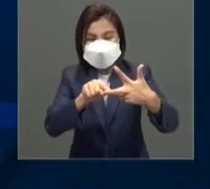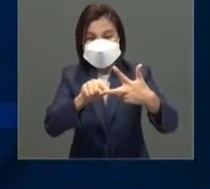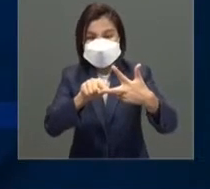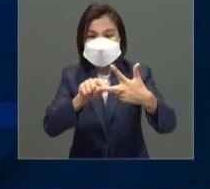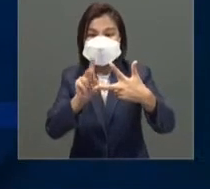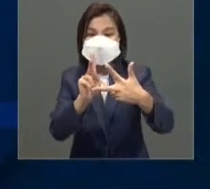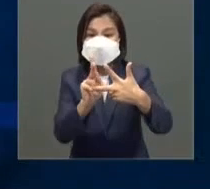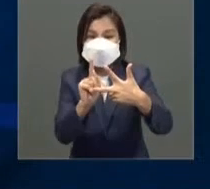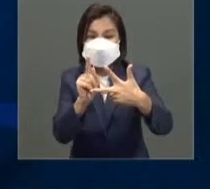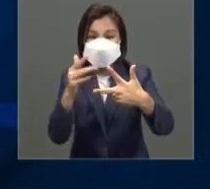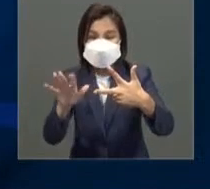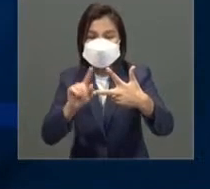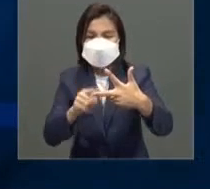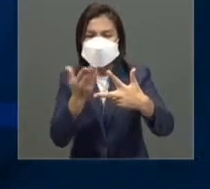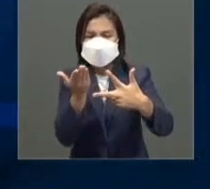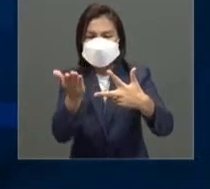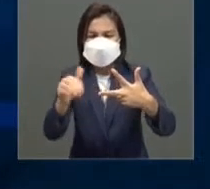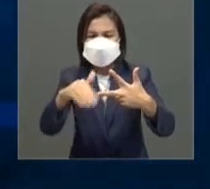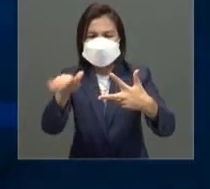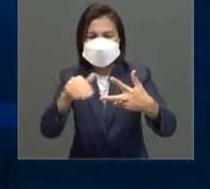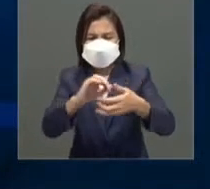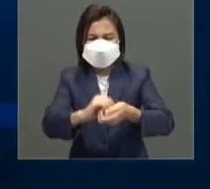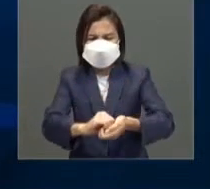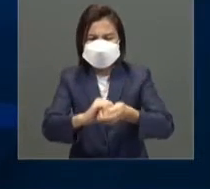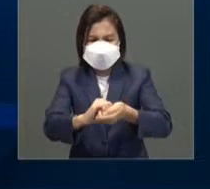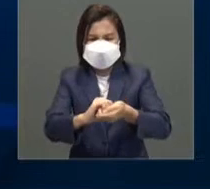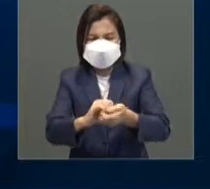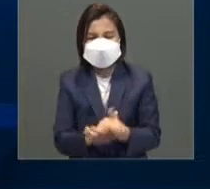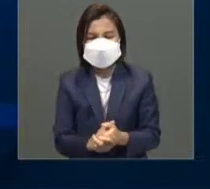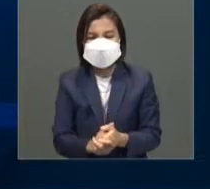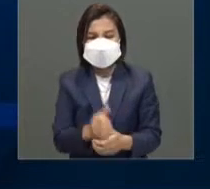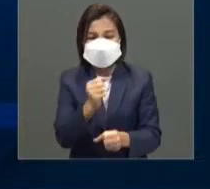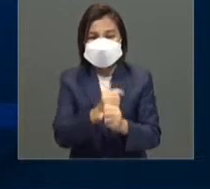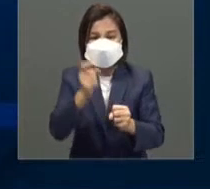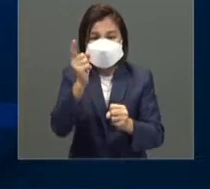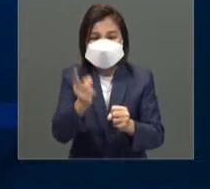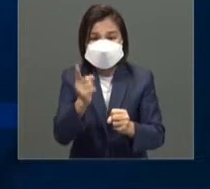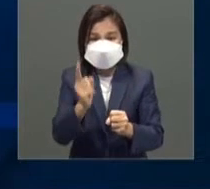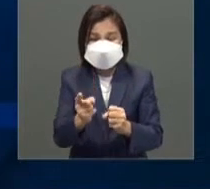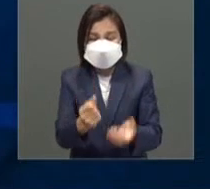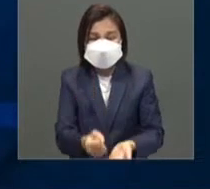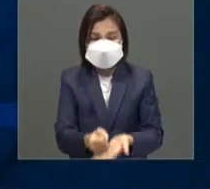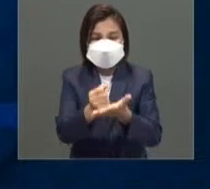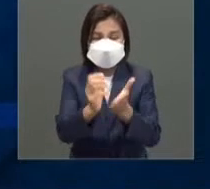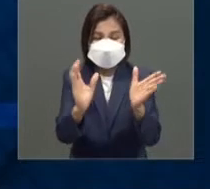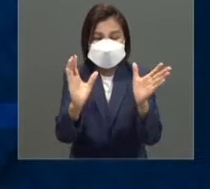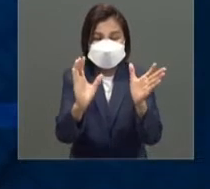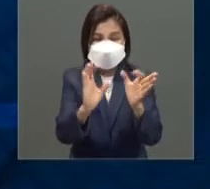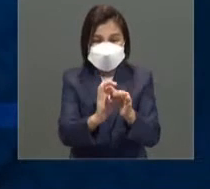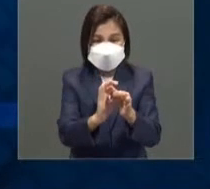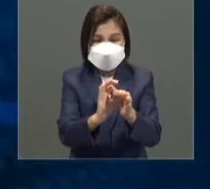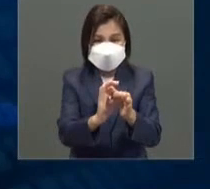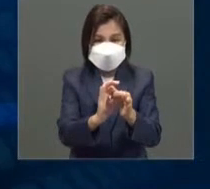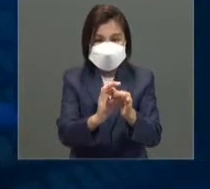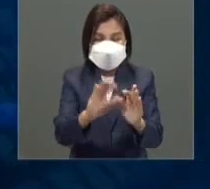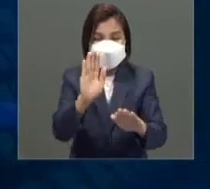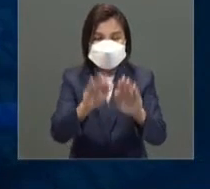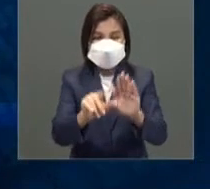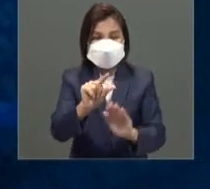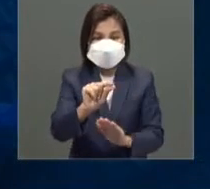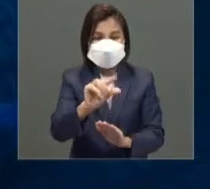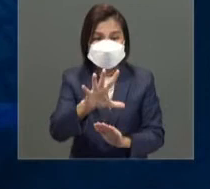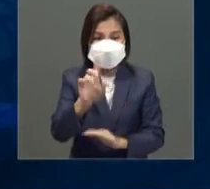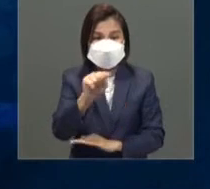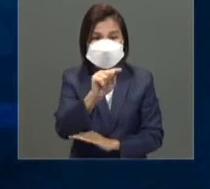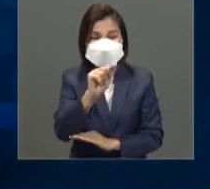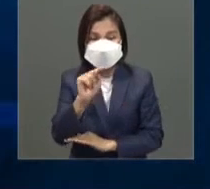ณ์แล้วถ้าขอทุกท่านได้ร่วมมือกันในการที่จะมีประสิทธิภาพจริงๆในการที่จะล็อกดาวน์เนี่ยนะครับได้ประมาณสัก